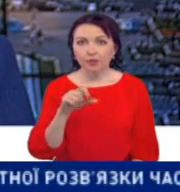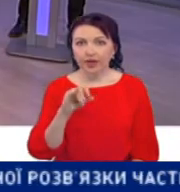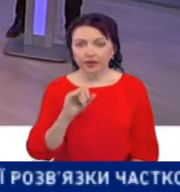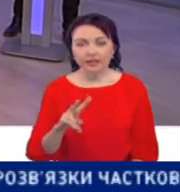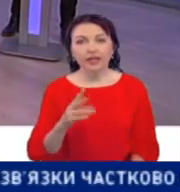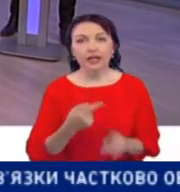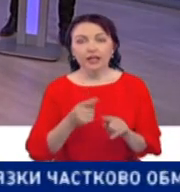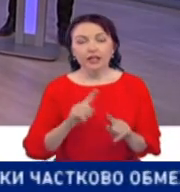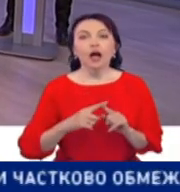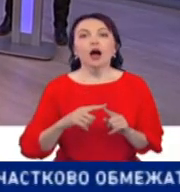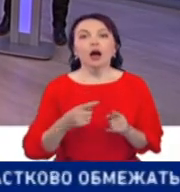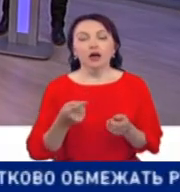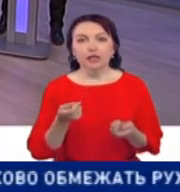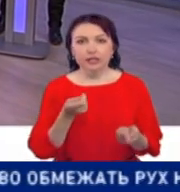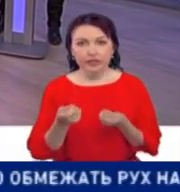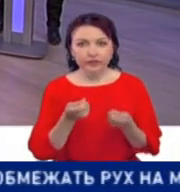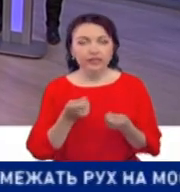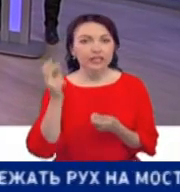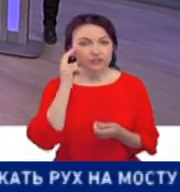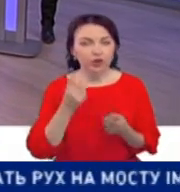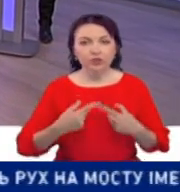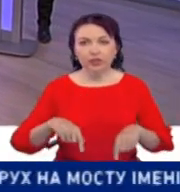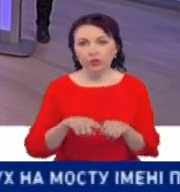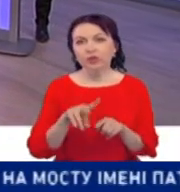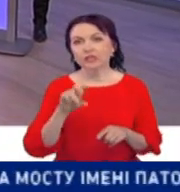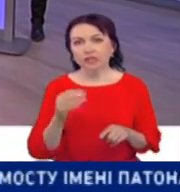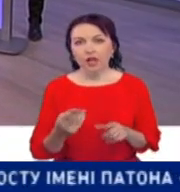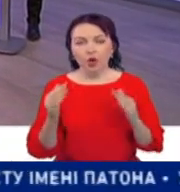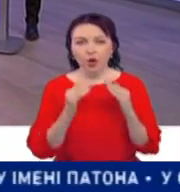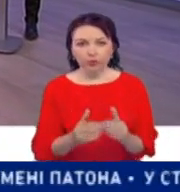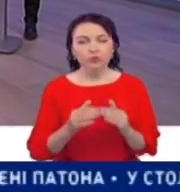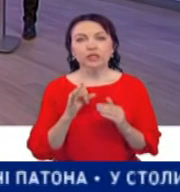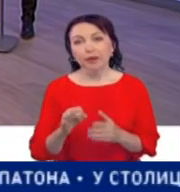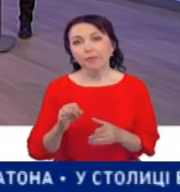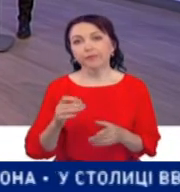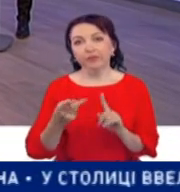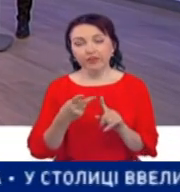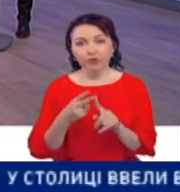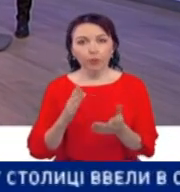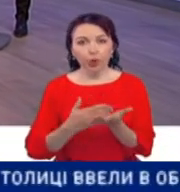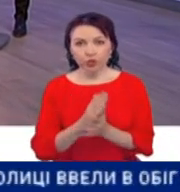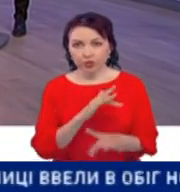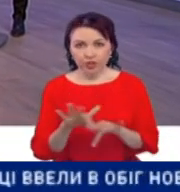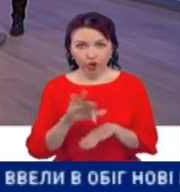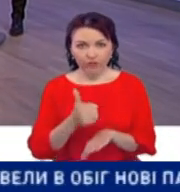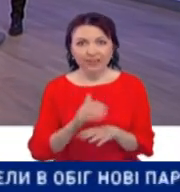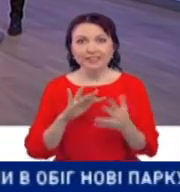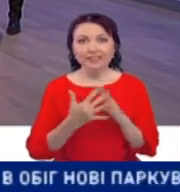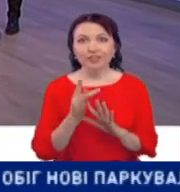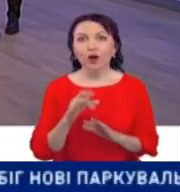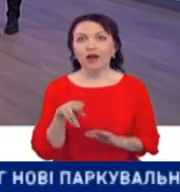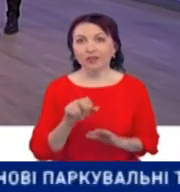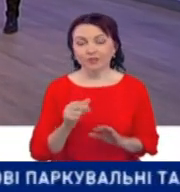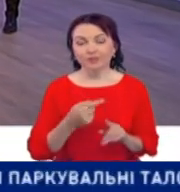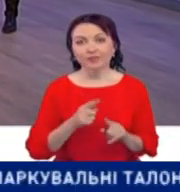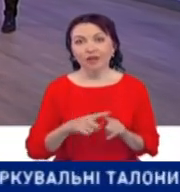осередку Національного корпусу, і Андрій Кріпак, волонтер, громадський активіст, політичні діячі, голова сільської ради, є нашими гостями. Телефон я